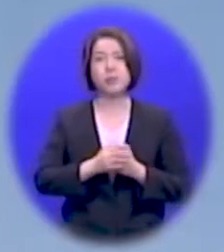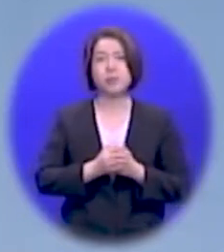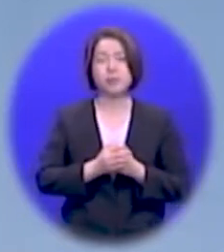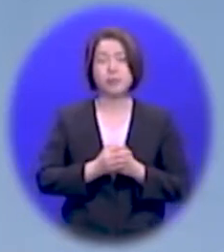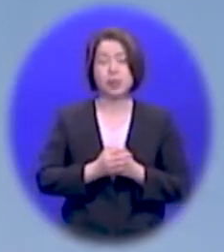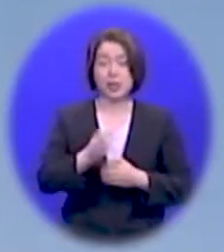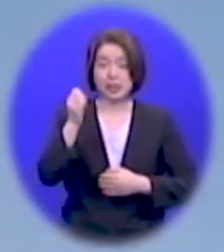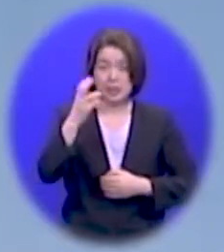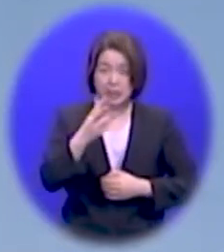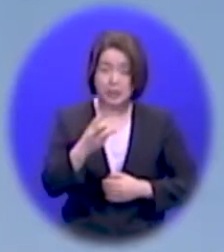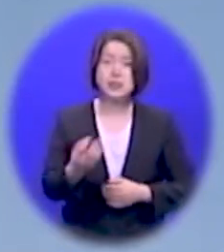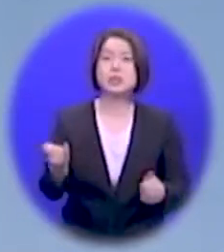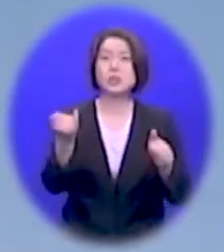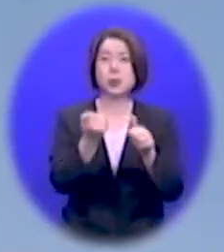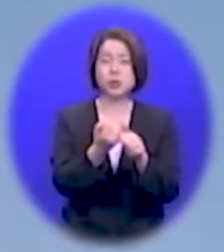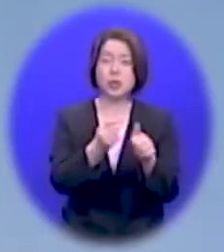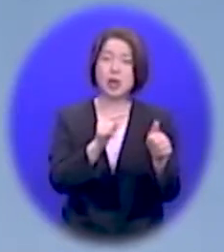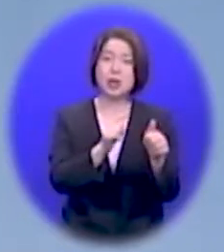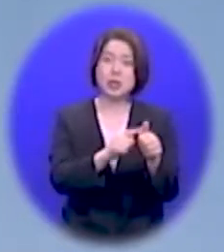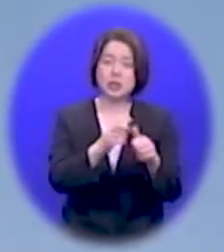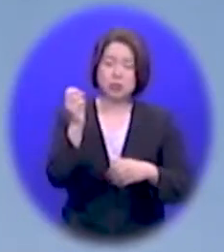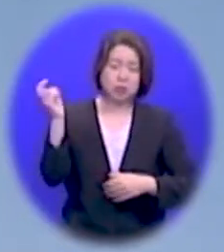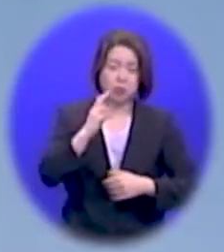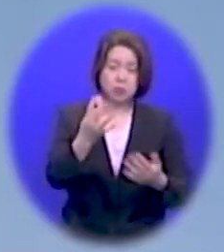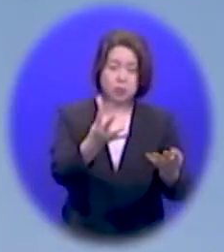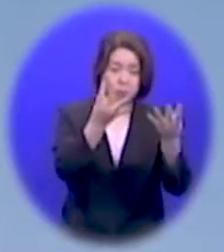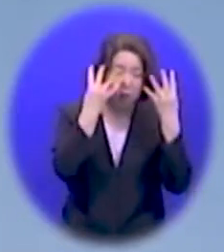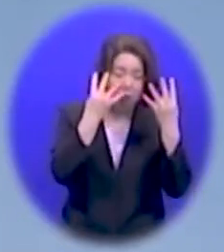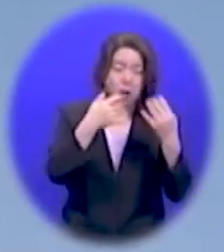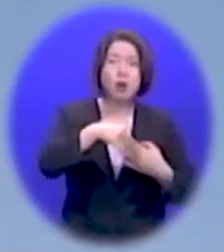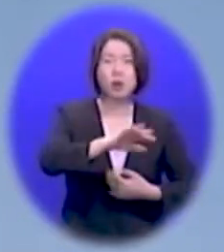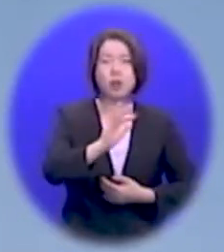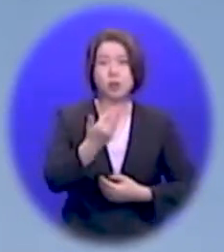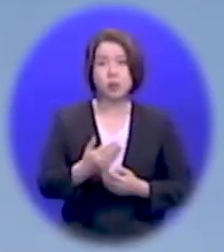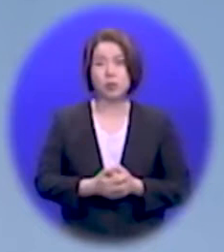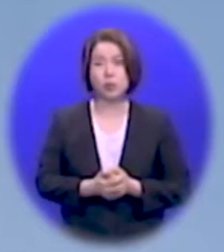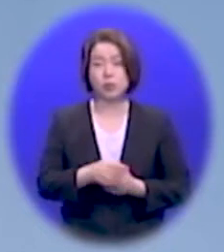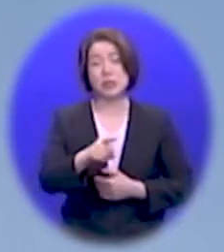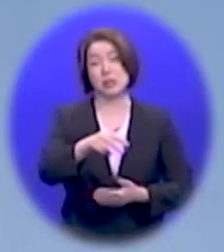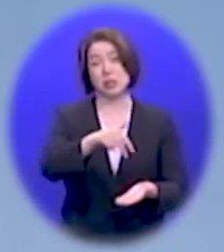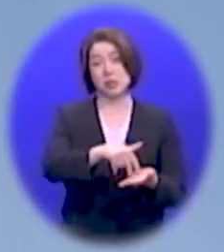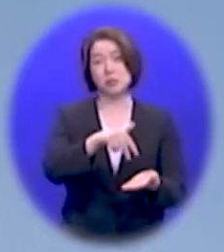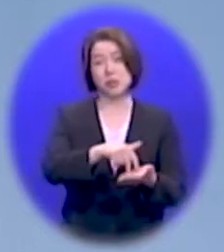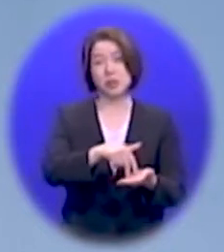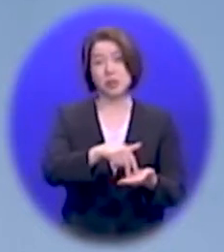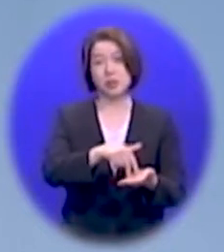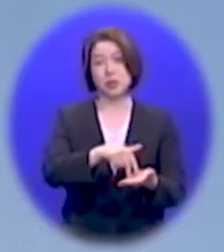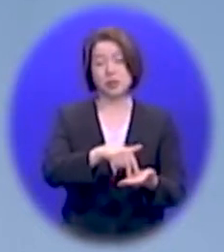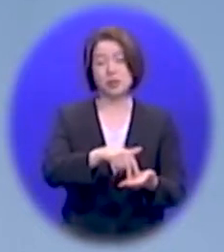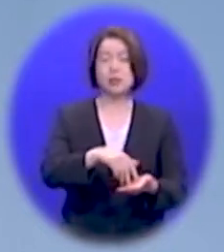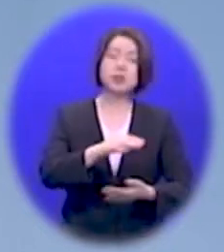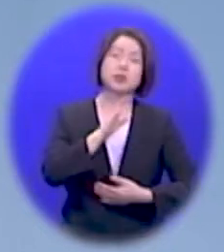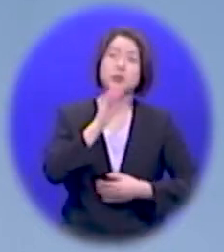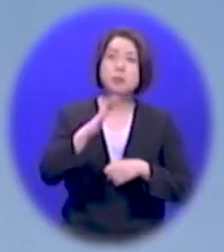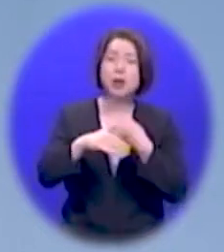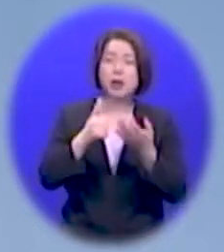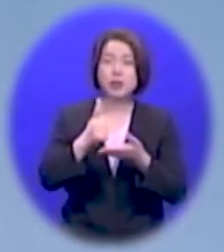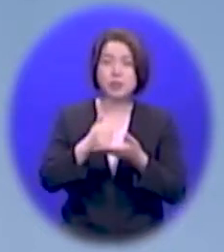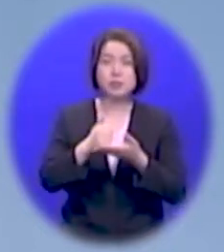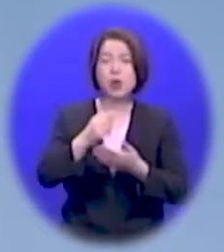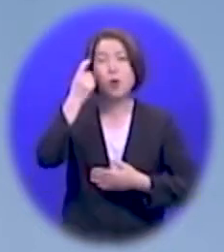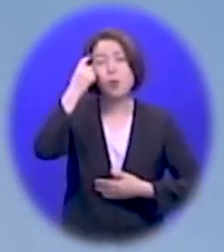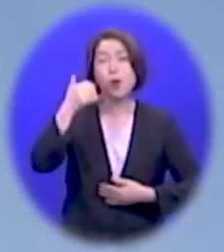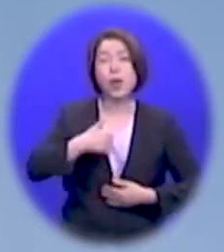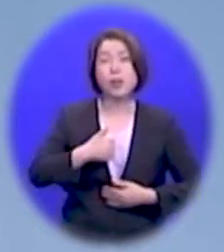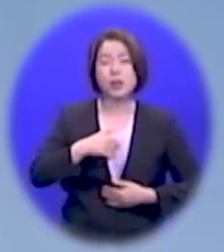재운을 했는데 그 남편은 또 갑자기 교도소에 들어가게 되고 그런 처지에서 정말 하나님은 왜